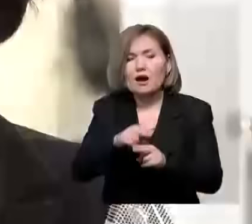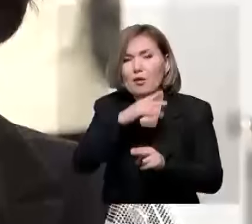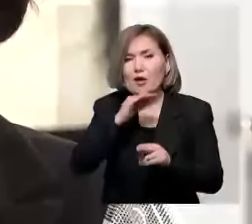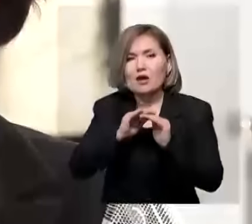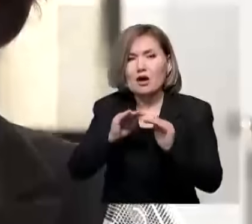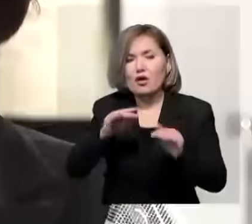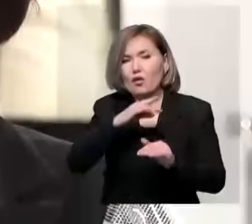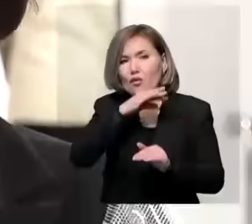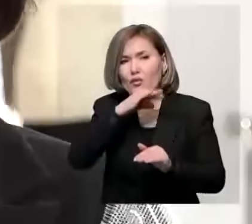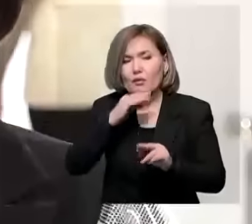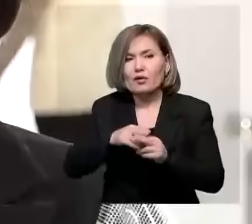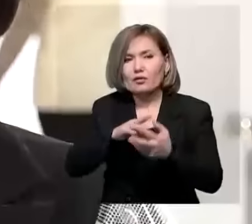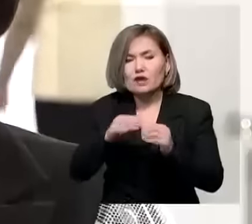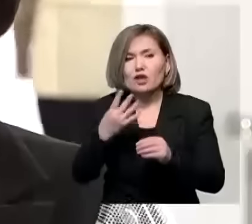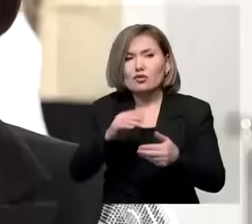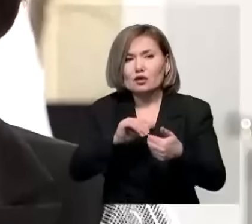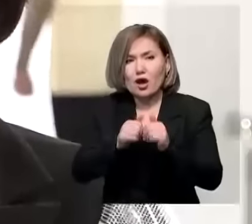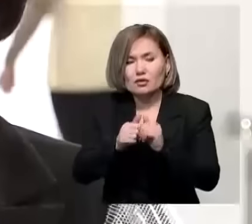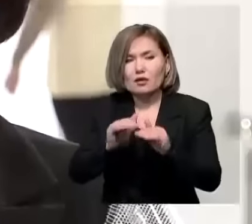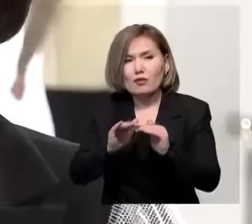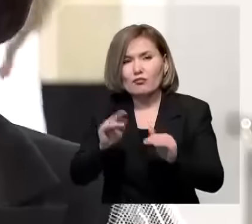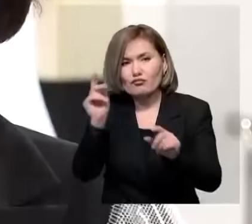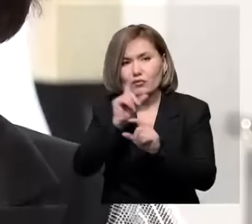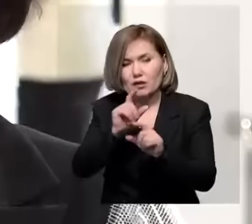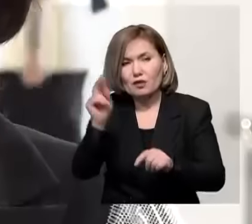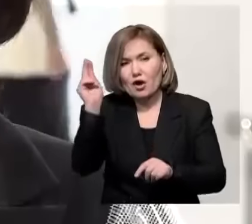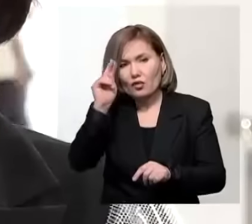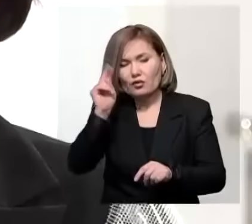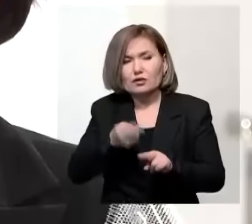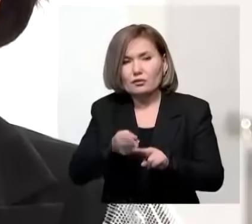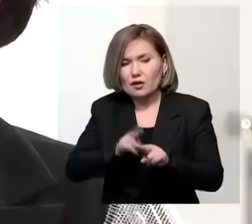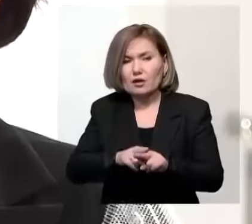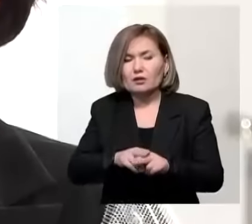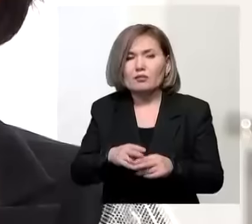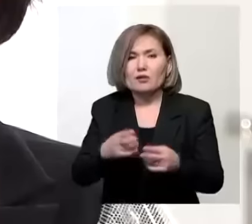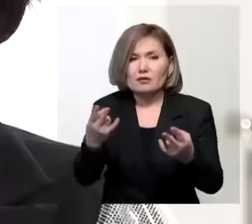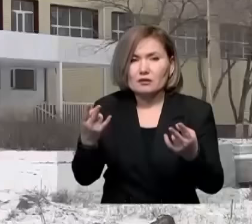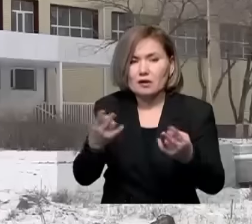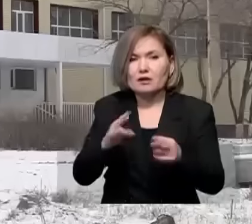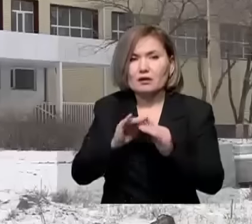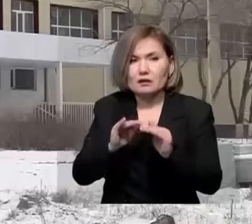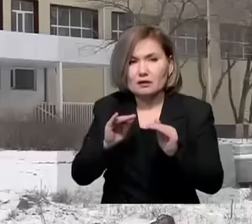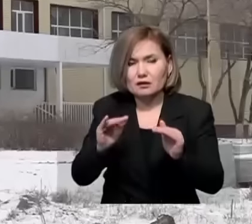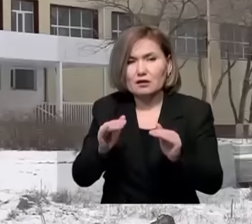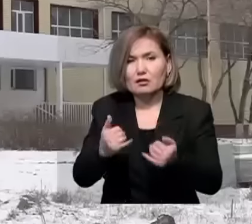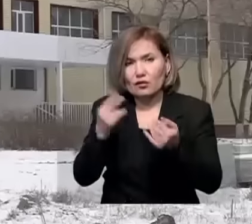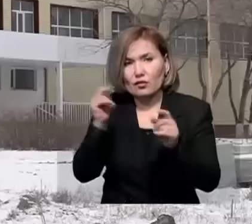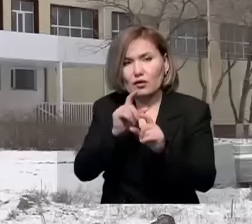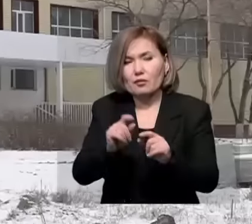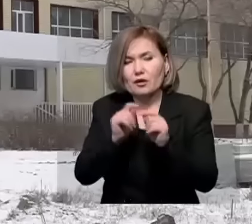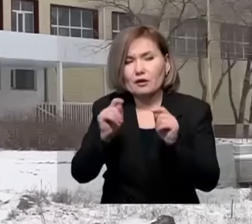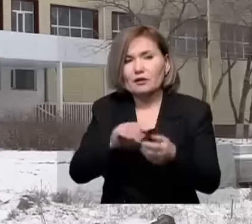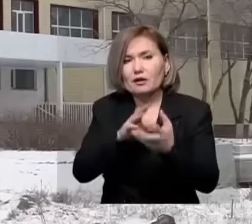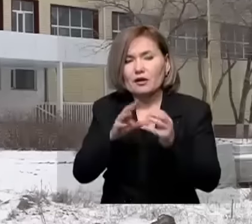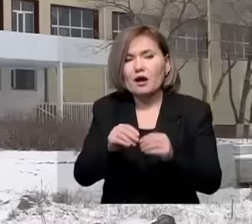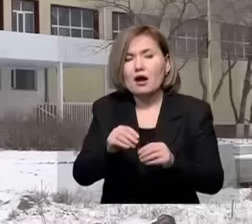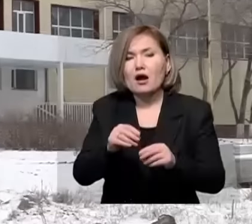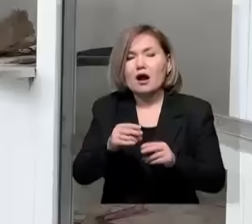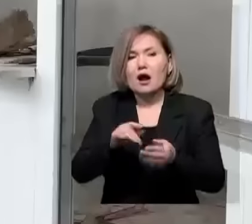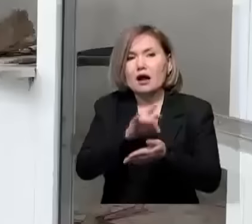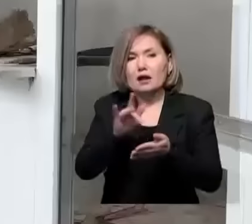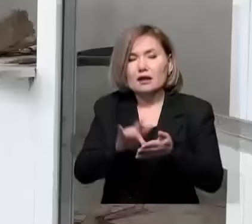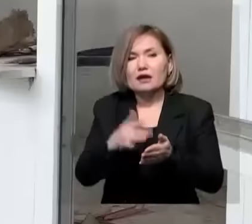ауысымдық мектеп болып отырмыз деген сұрақта туындайды. Сондай дәріс беріп отырмыз деген. Қалада былтыр 5 мектеп күрделі жөндеуге